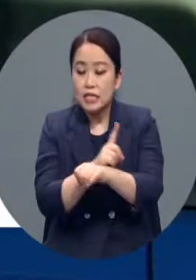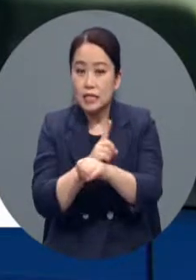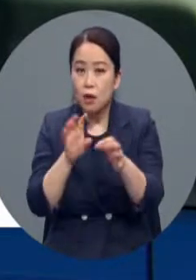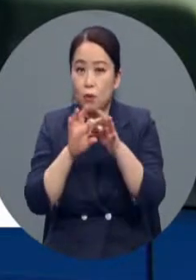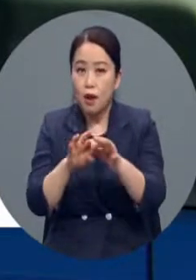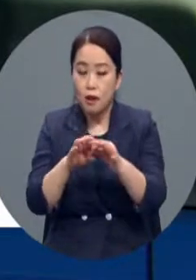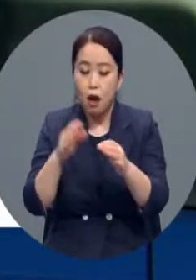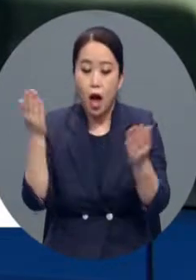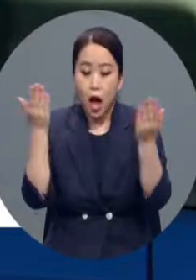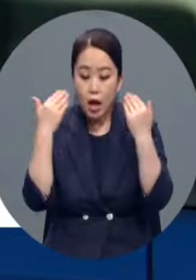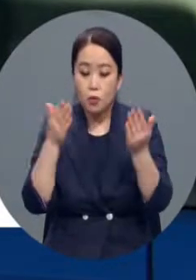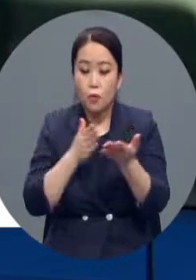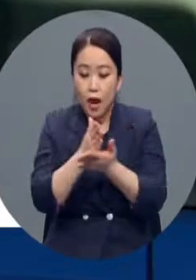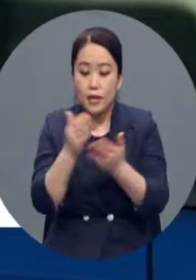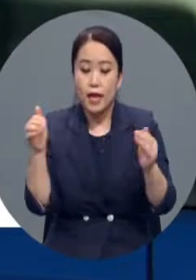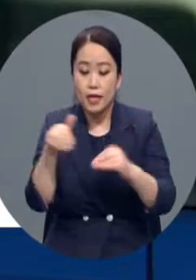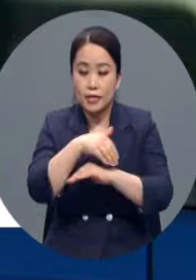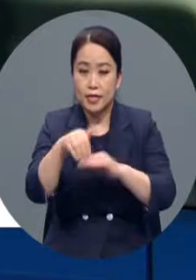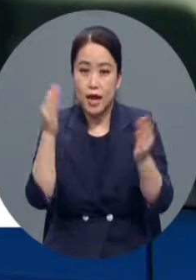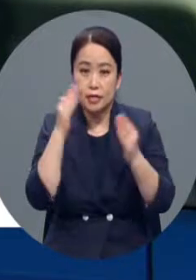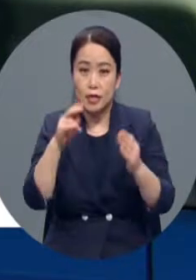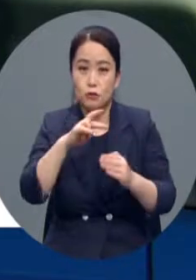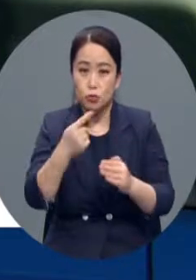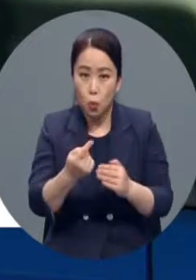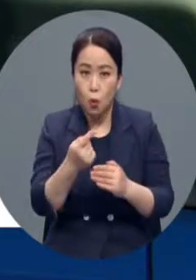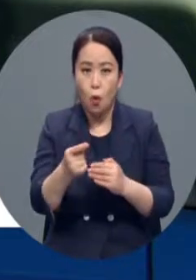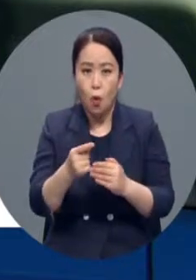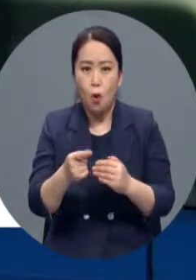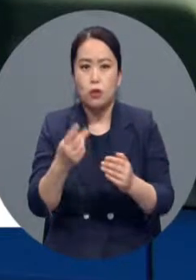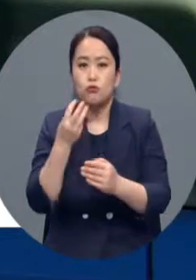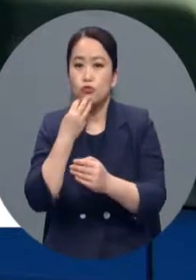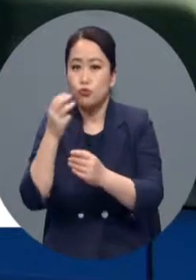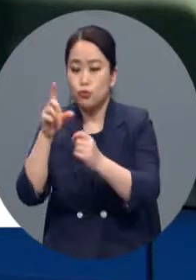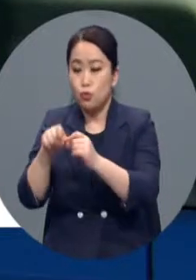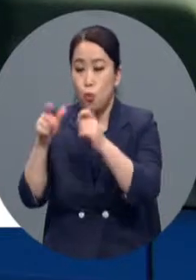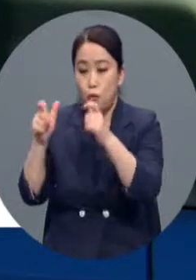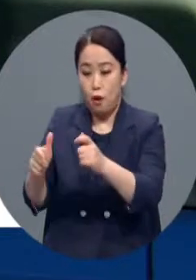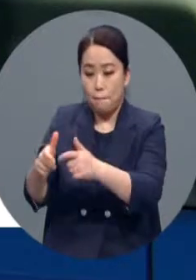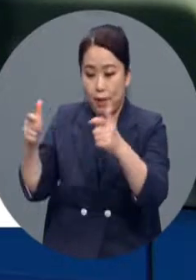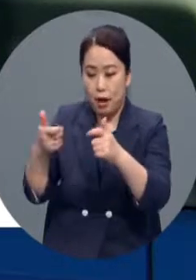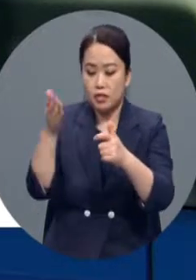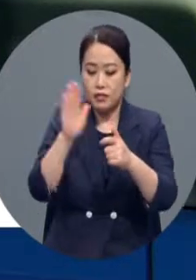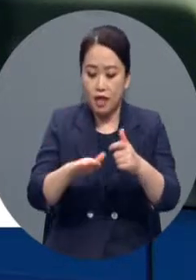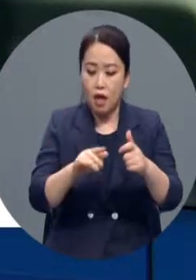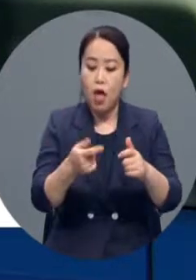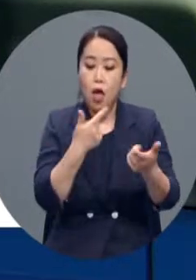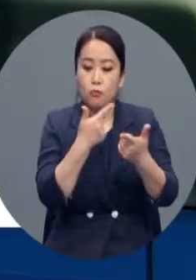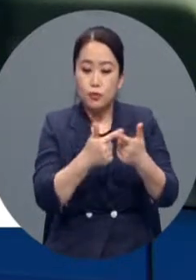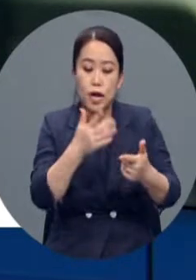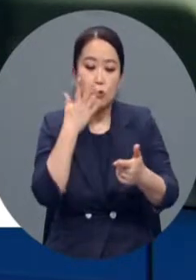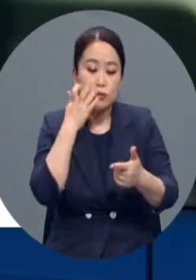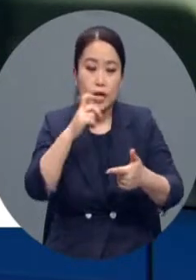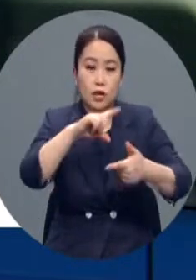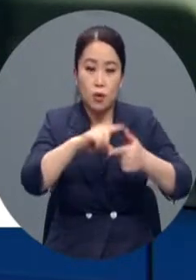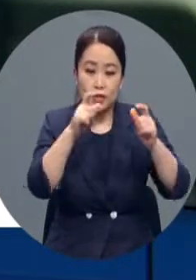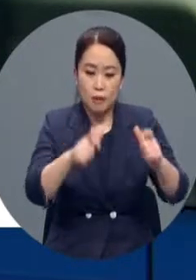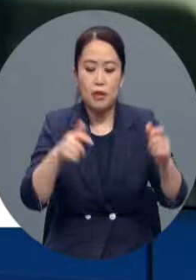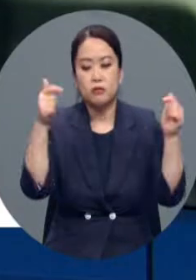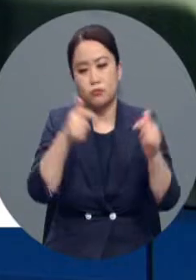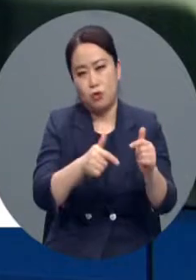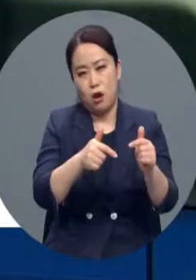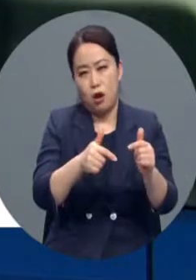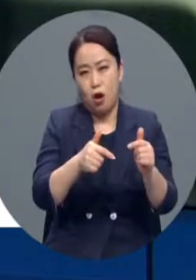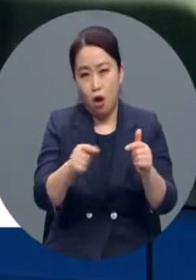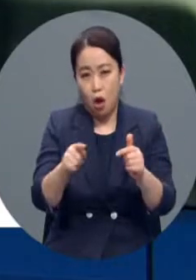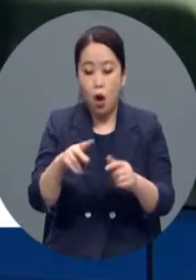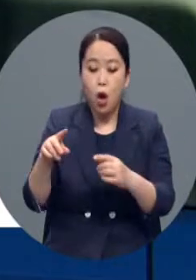수도 수도권 의 비중을 늘었는데 동남권 에서는 오히려 감소했습니다 디지털 전환 시 대 동남권